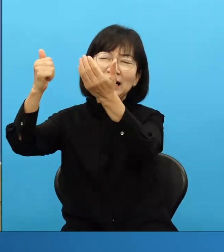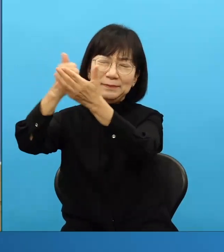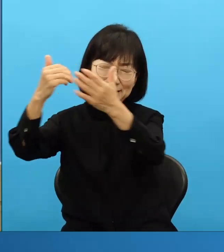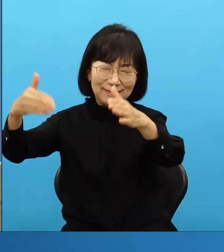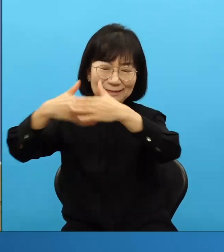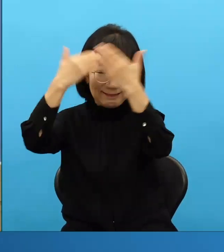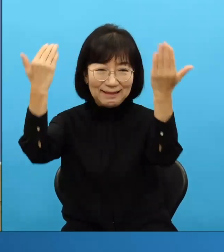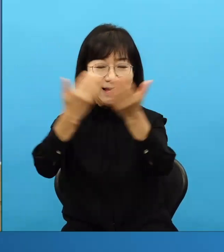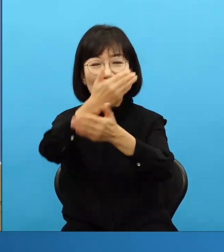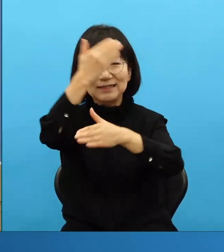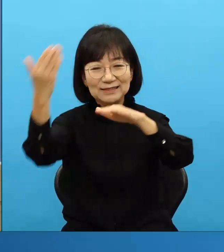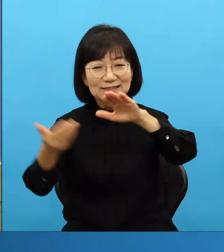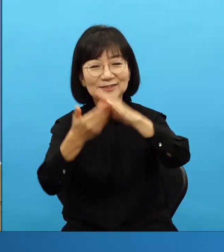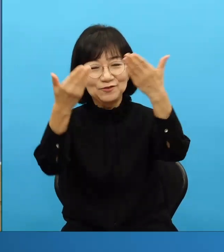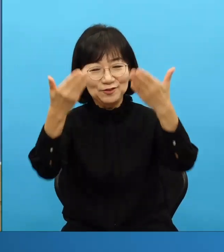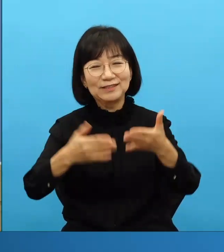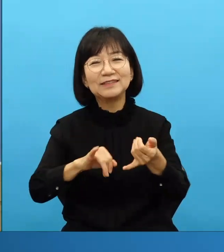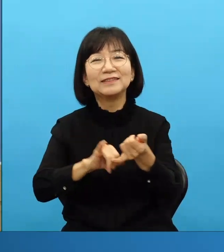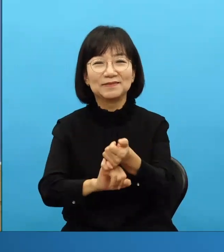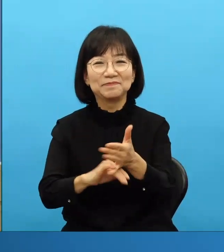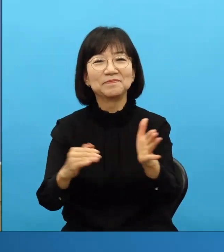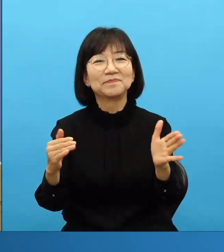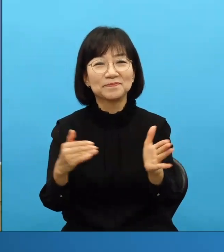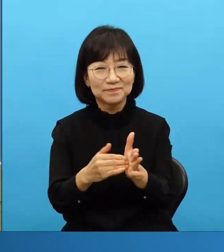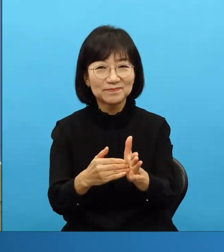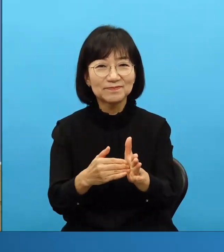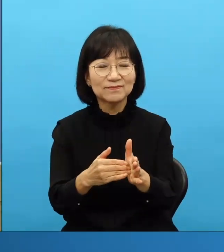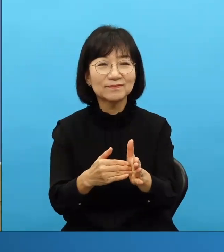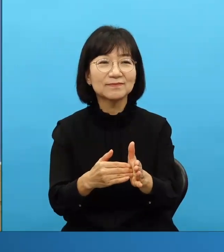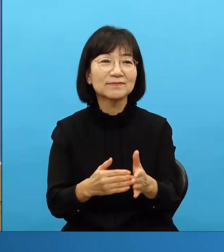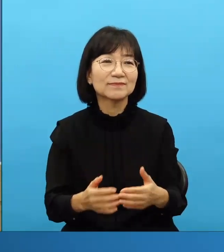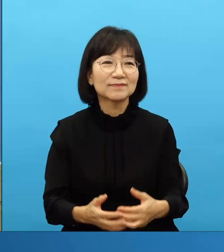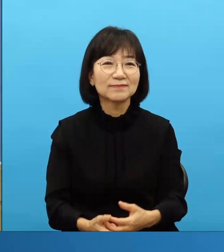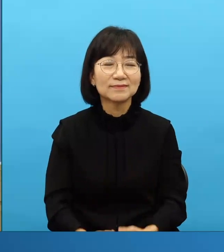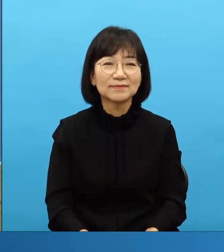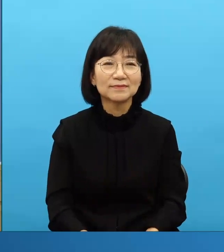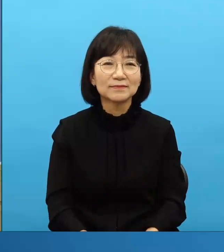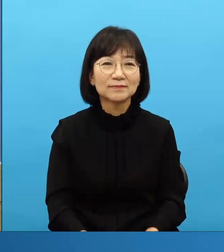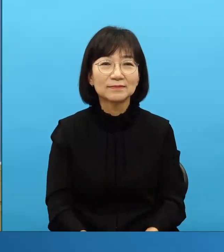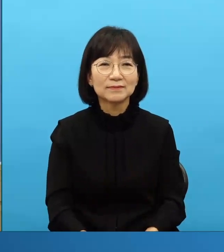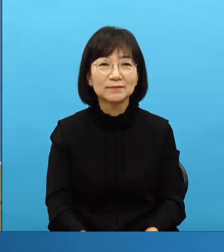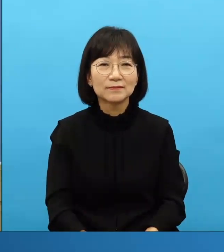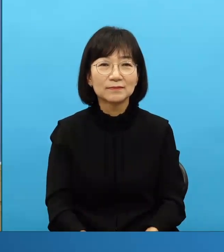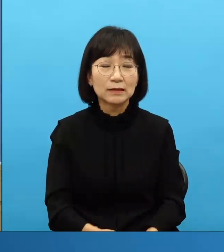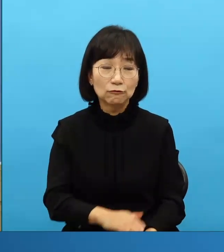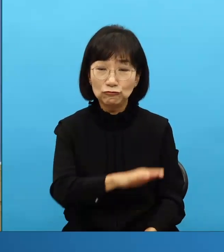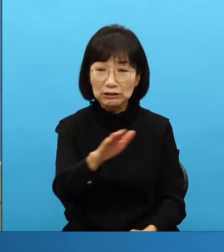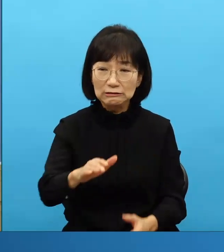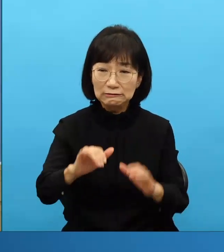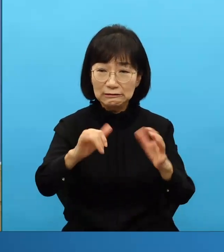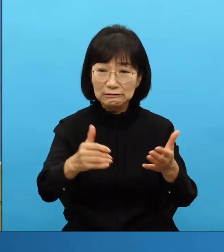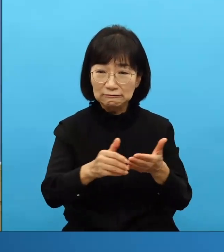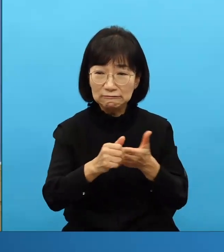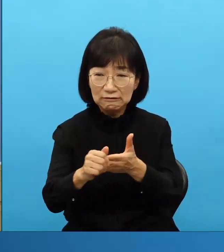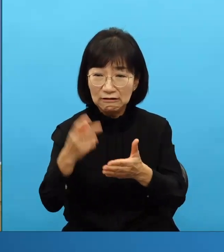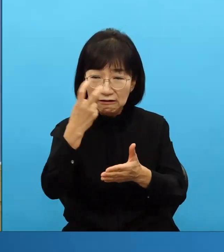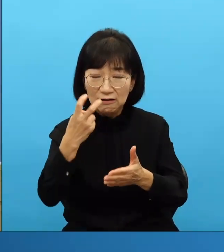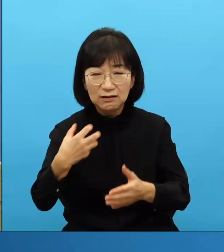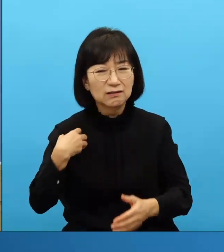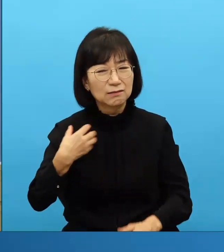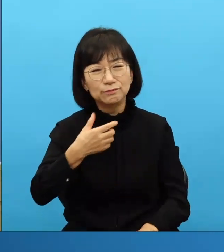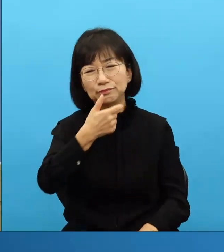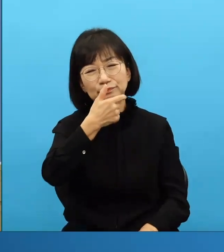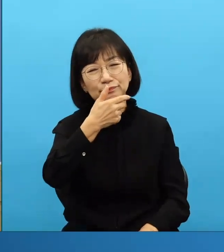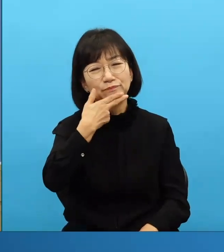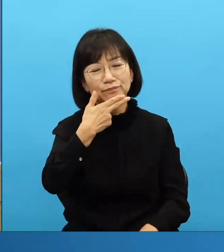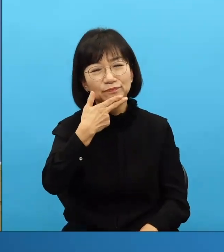이루신다고 약속하시는 거예요. This is the promise that he gives to us. 우리는 그럴 만한 힘이 없다니까요. Because we don't have the strength to do this. 그분께서